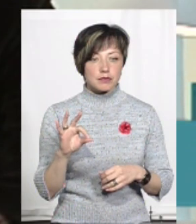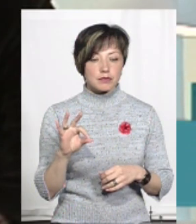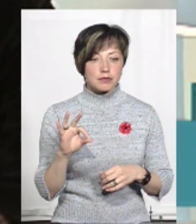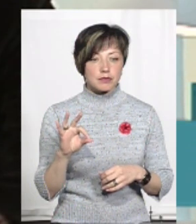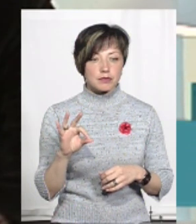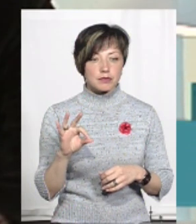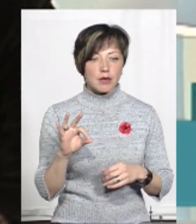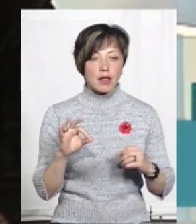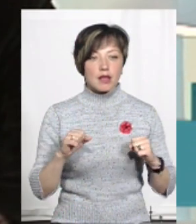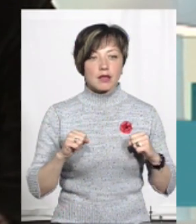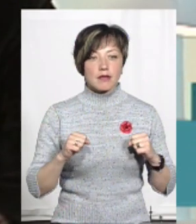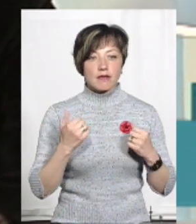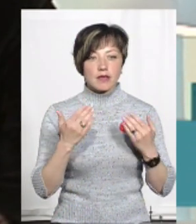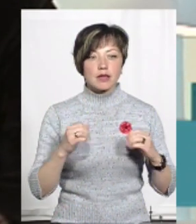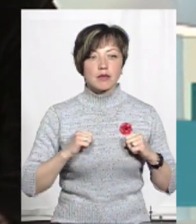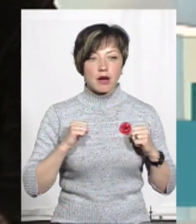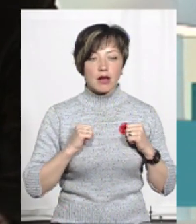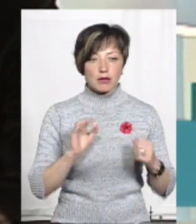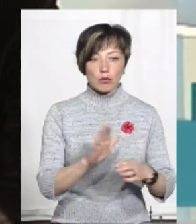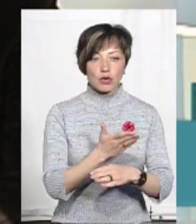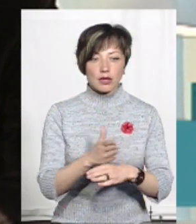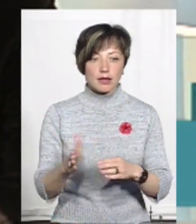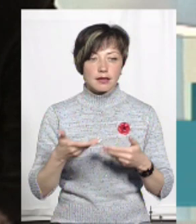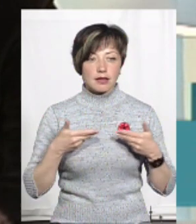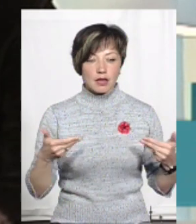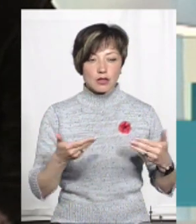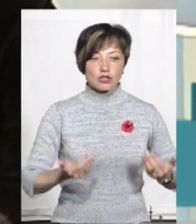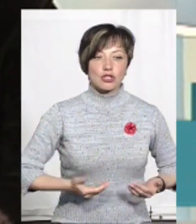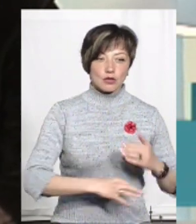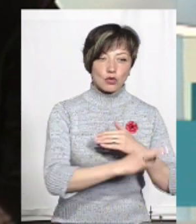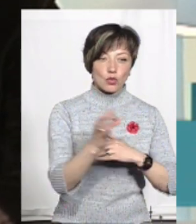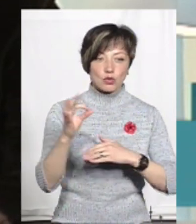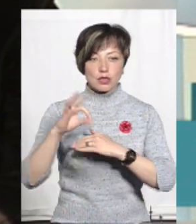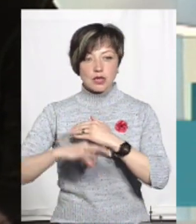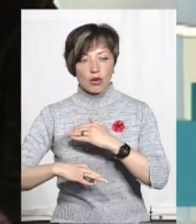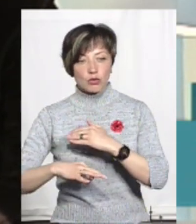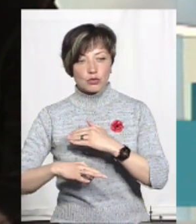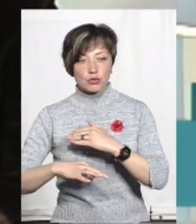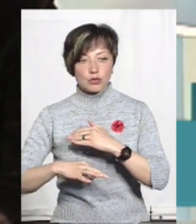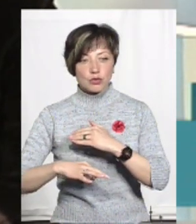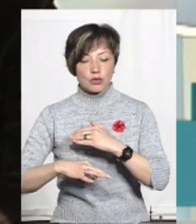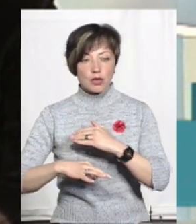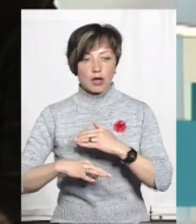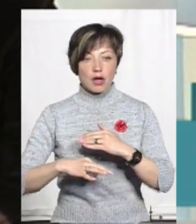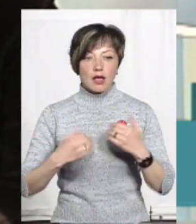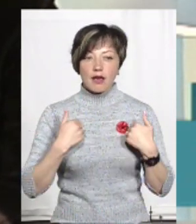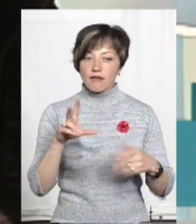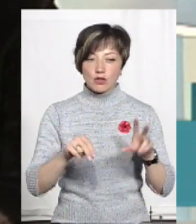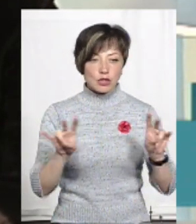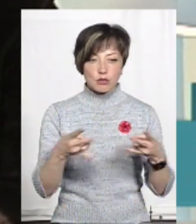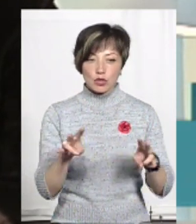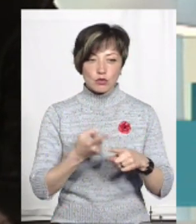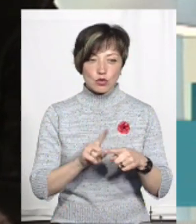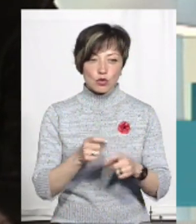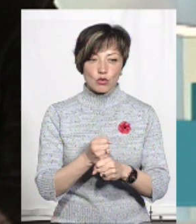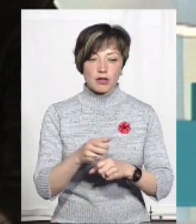ви ось намагаєтесь, на мою думку, знову поділити нас на жителів Сходу і на жителів Заходу. Однак я вважаю, що не